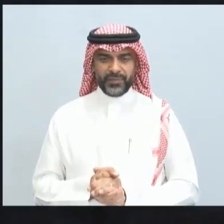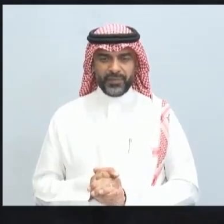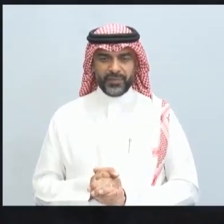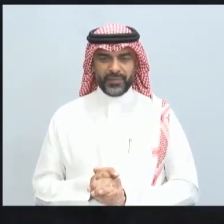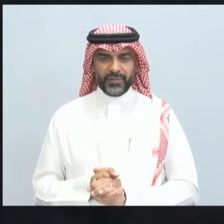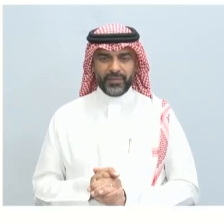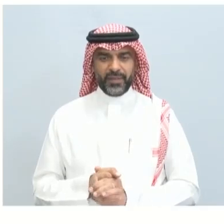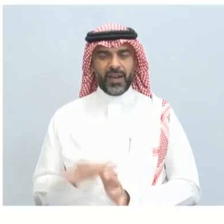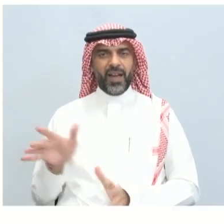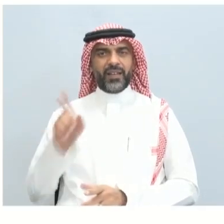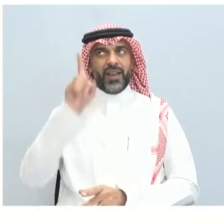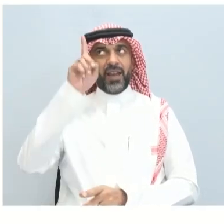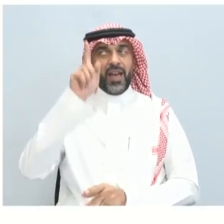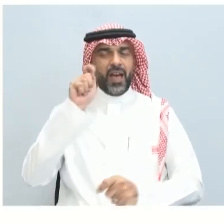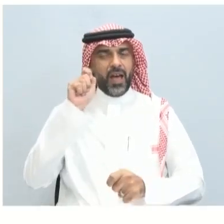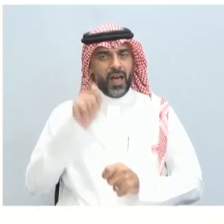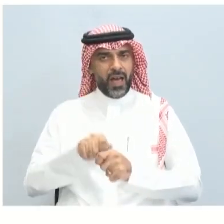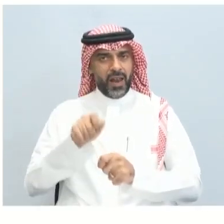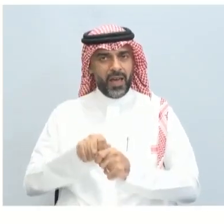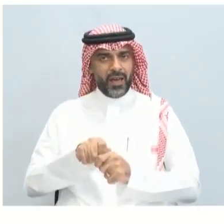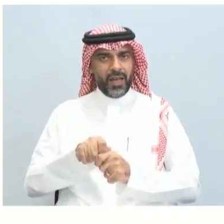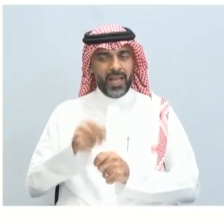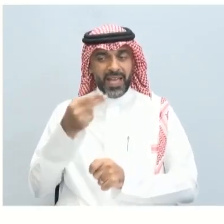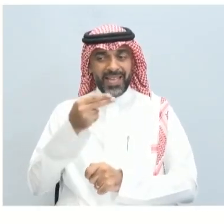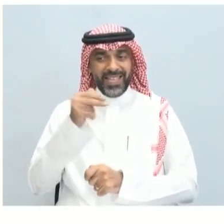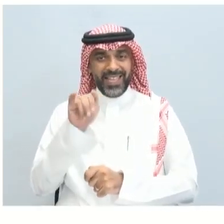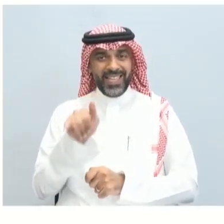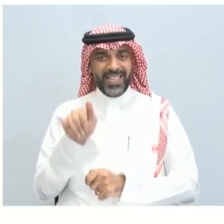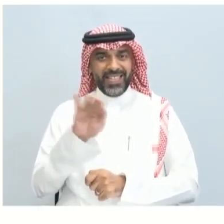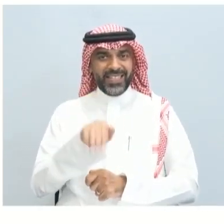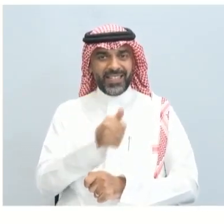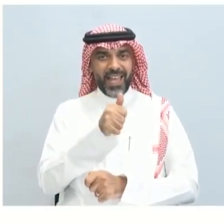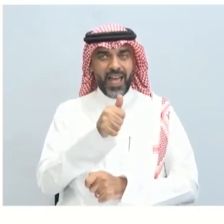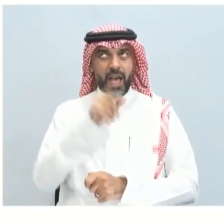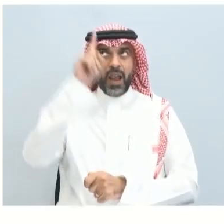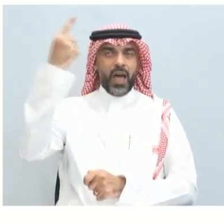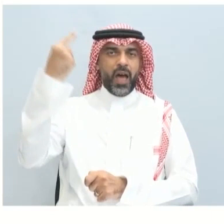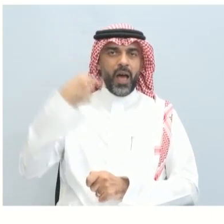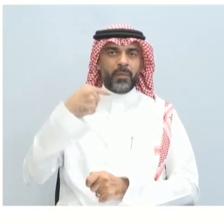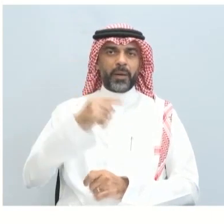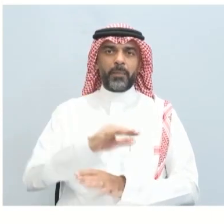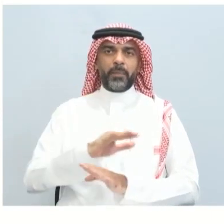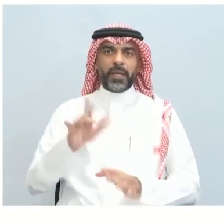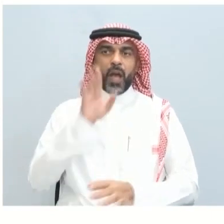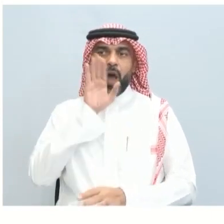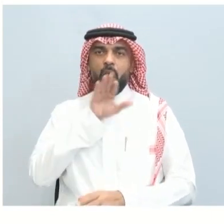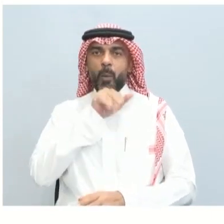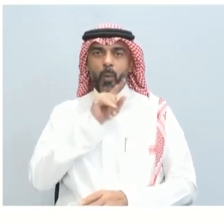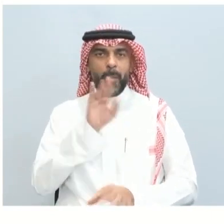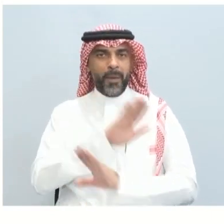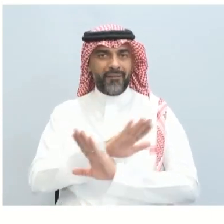احسنتم ان الله عز وجل خلق عيسى بن مريم عليه السلام بامره اي بامر الله عز وجل